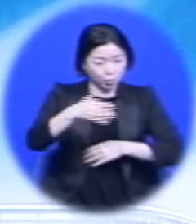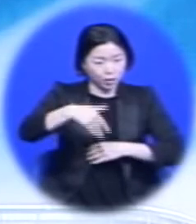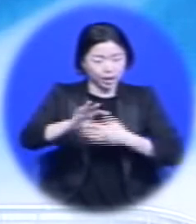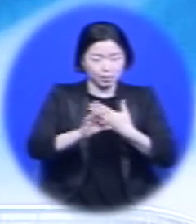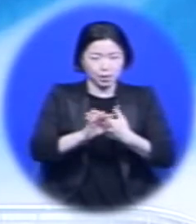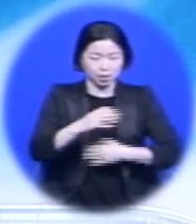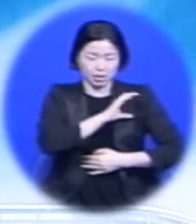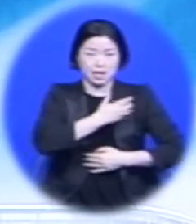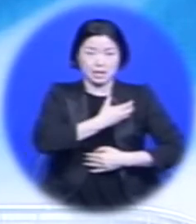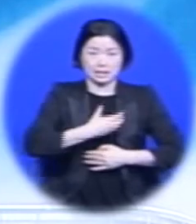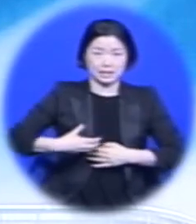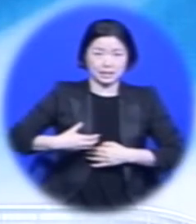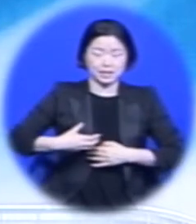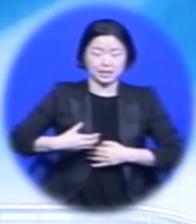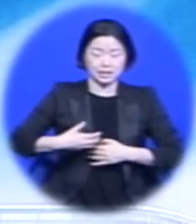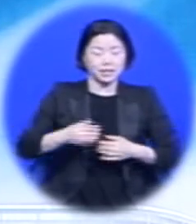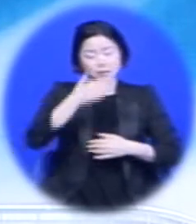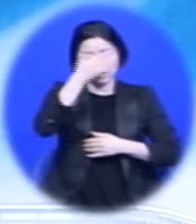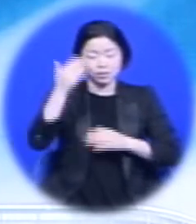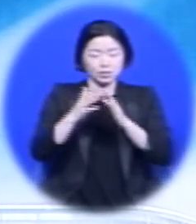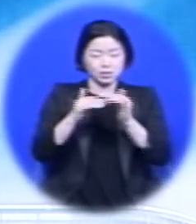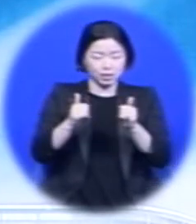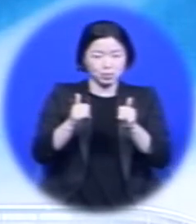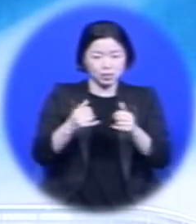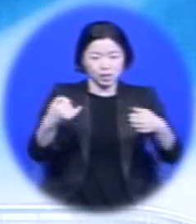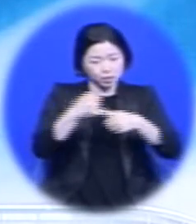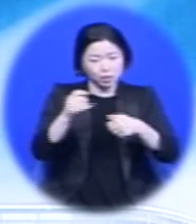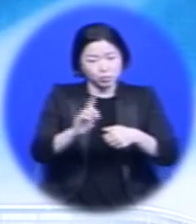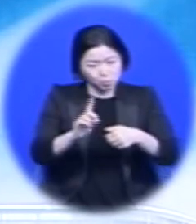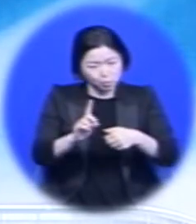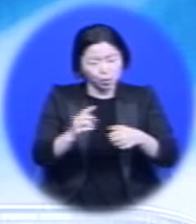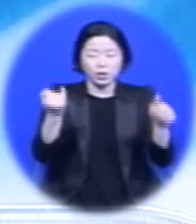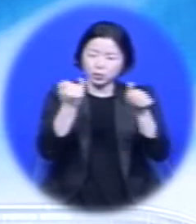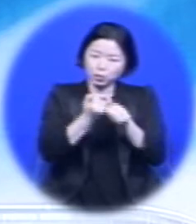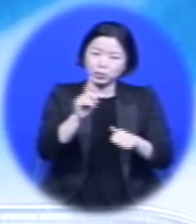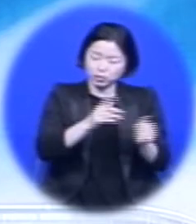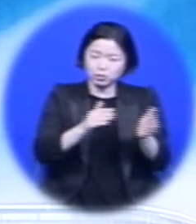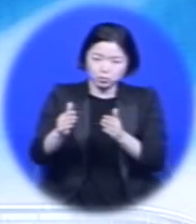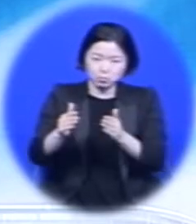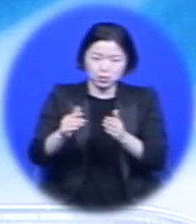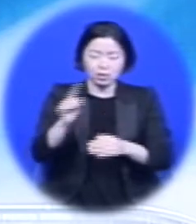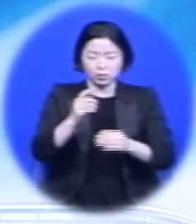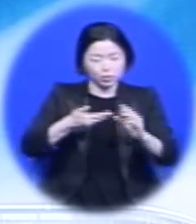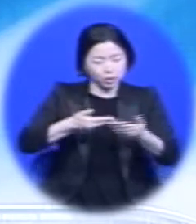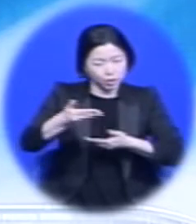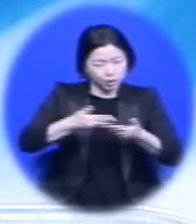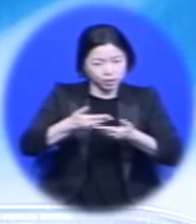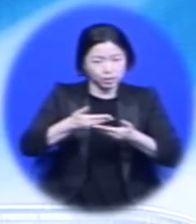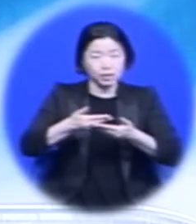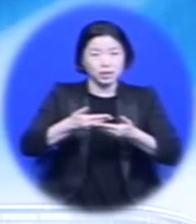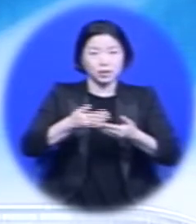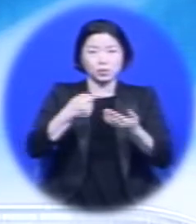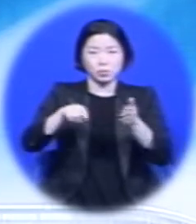크리스천 청년들이 어떻게 데이트를 하고 어떻게 결혼 준비를 하고 또 어떻게 교제를 갖는지에 대한 좋은 책들이